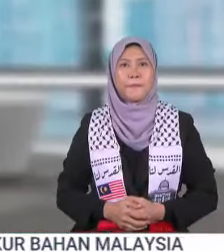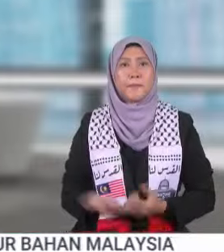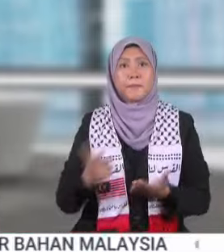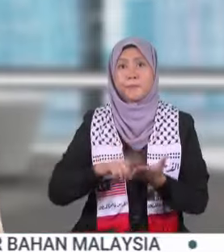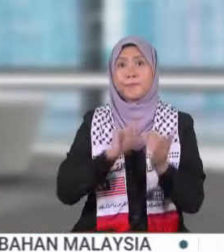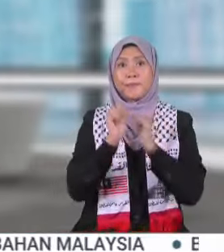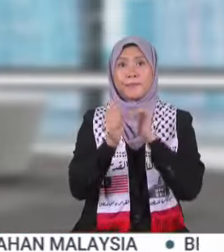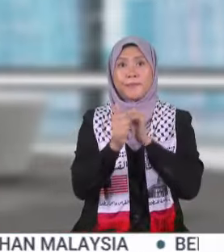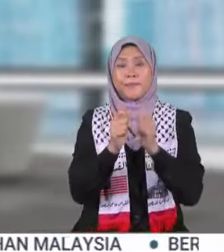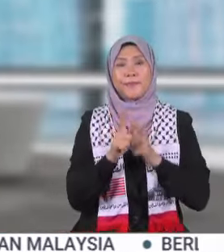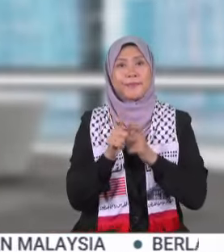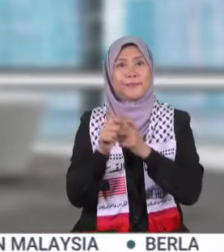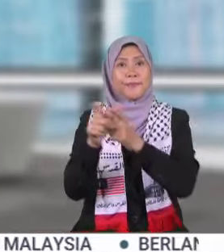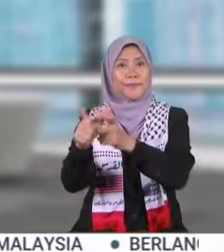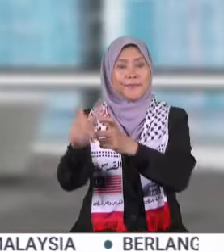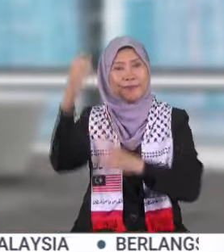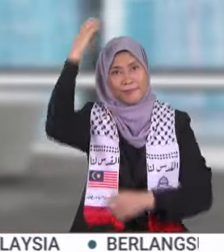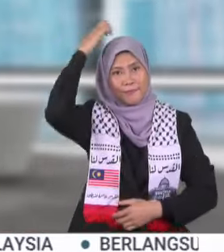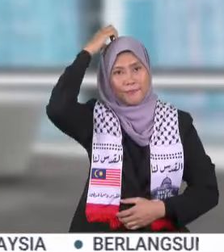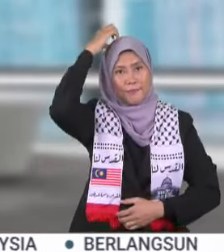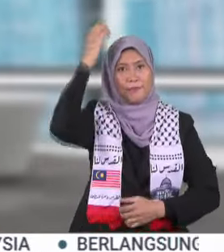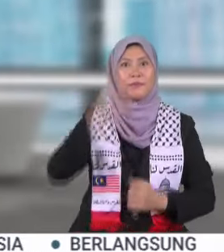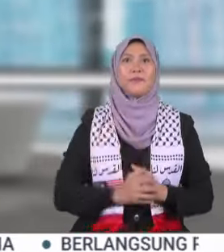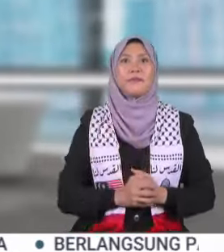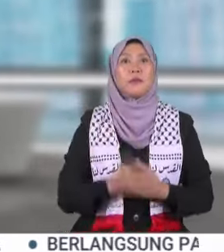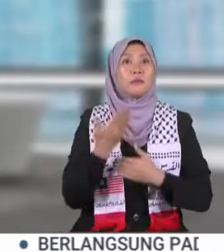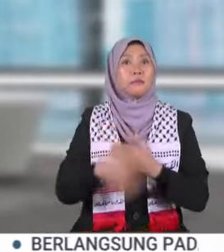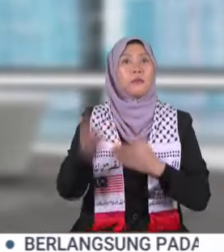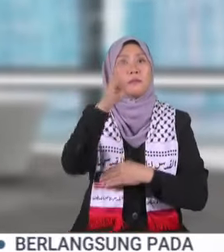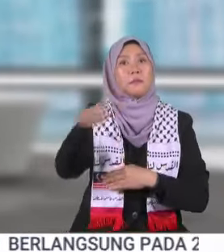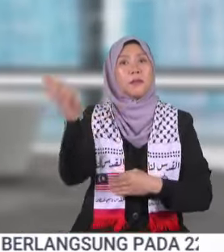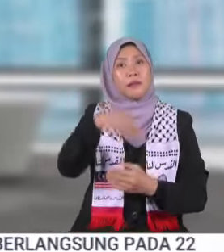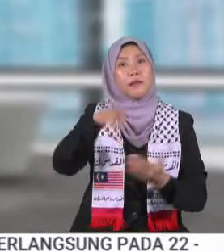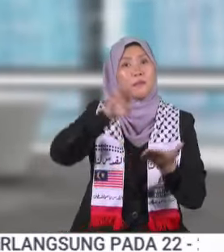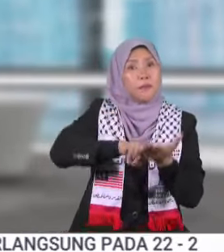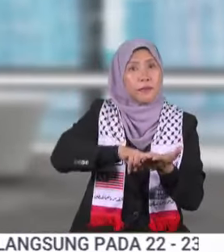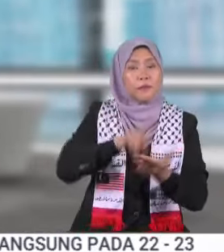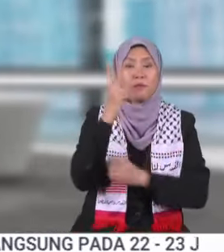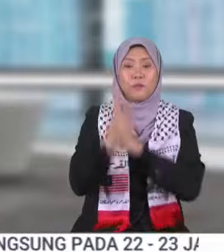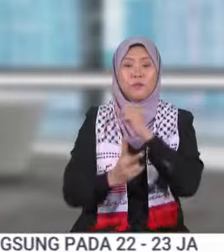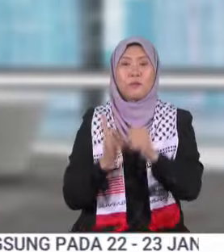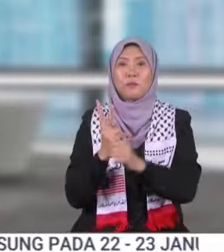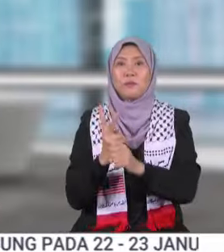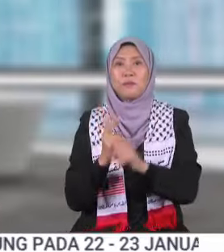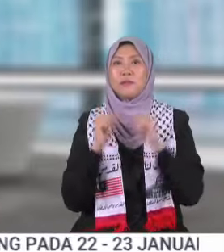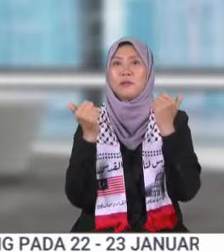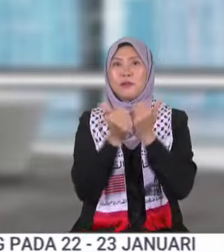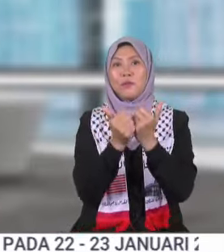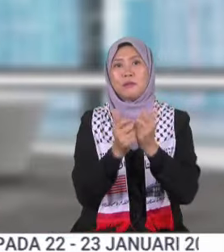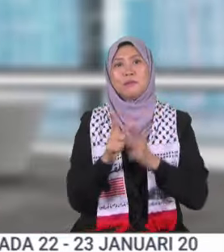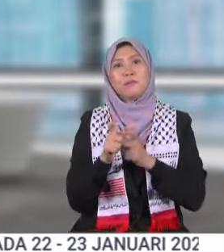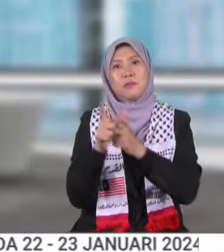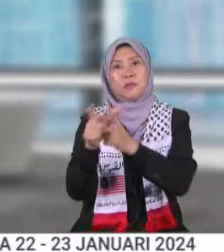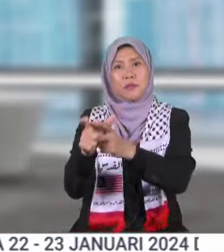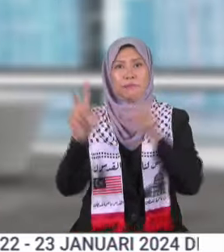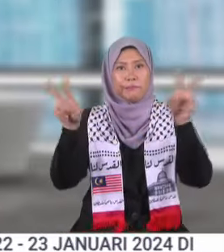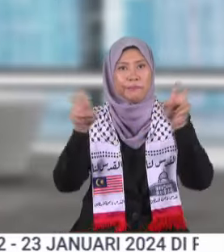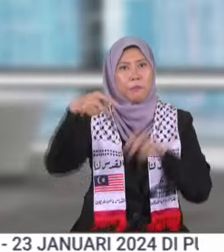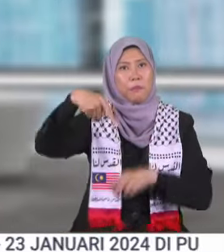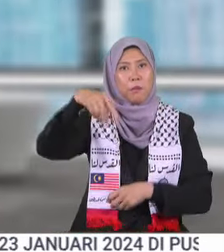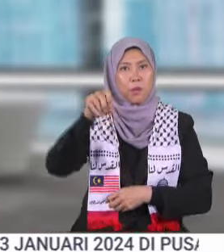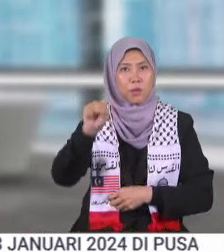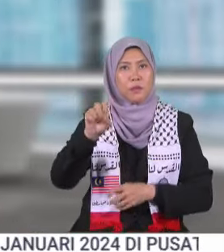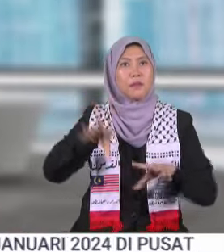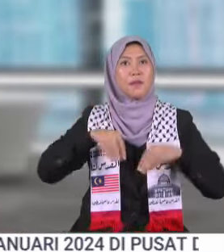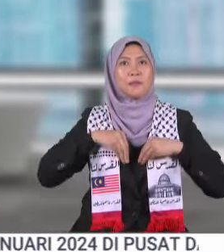perkembangan sukan olahraga di Selangor selepas dibatalkan pendaftaran selama dua tahun persatuan olahraga Selangor pos